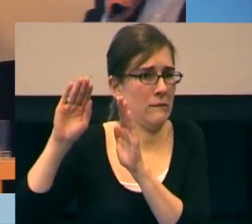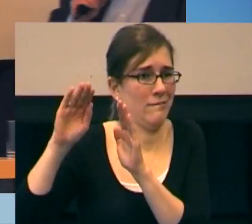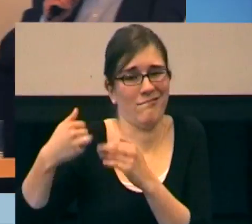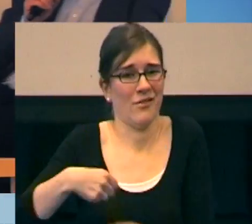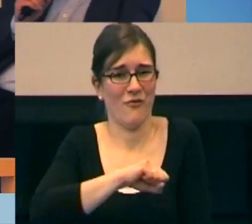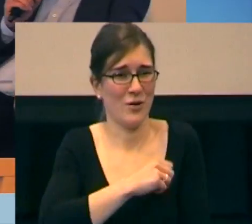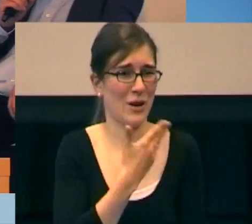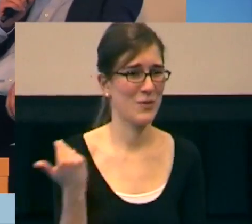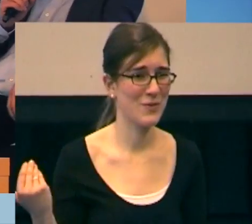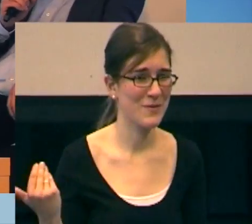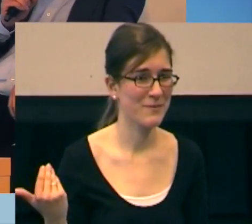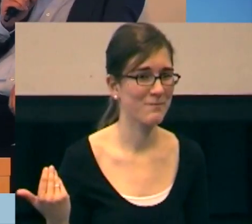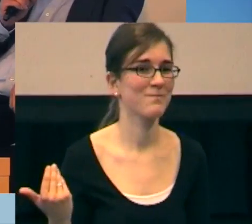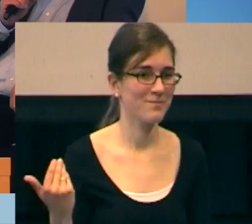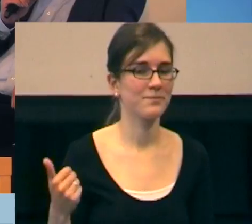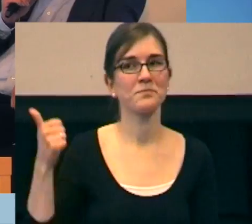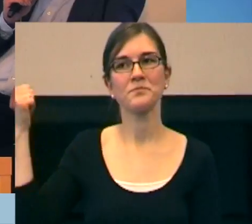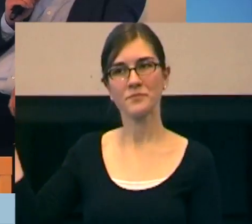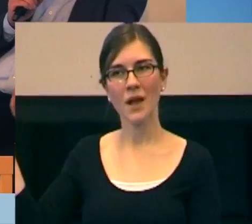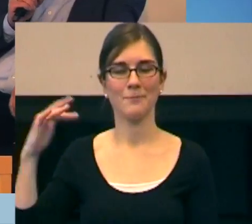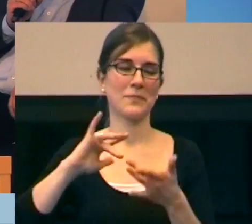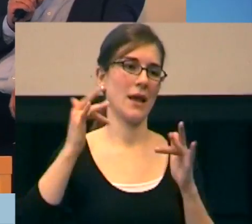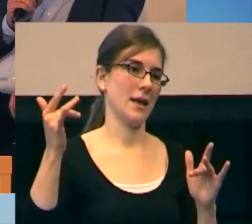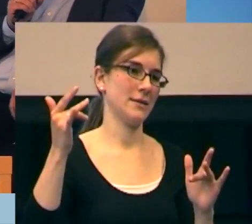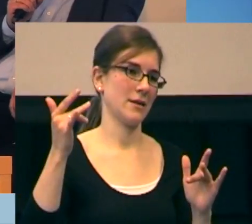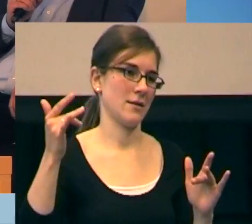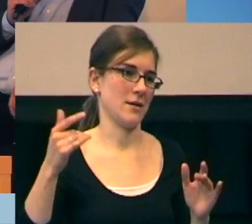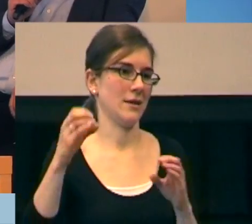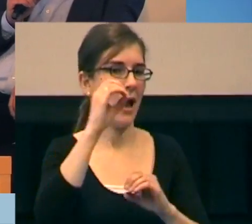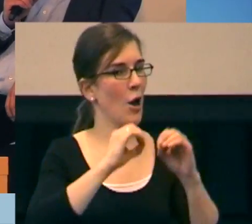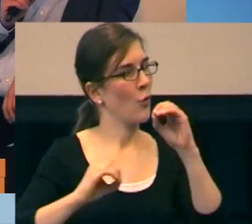der Dr. Google ist für mich auch ein Kollege den ich nun absolut nicht mag